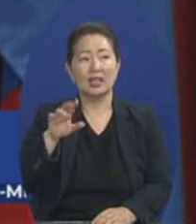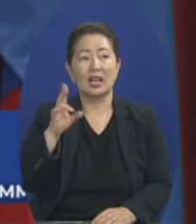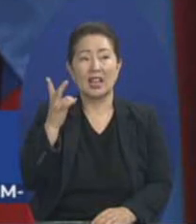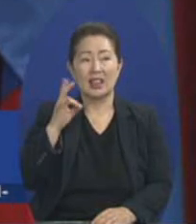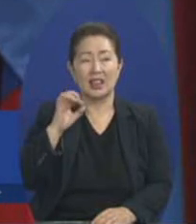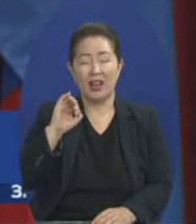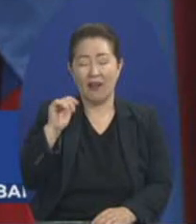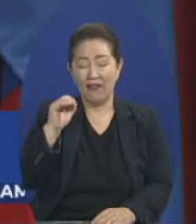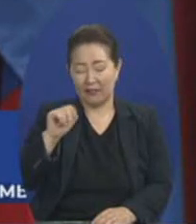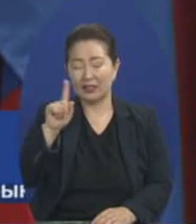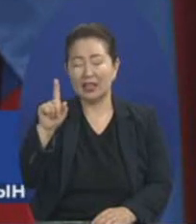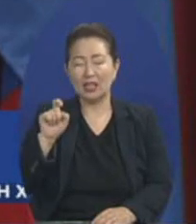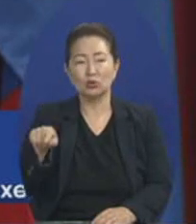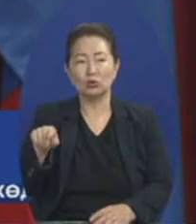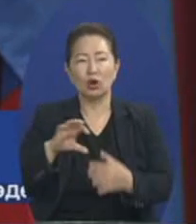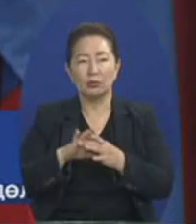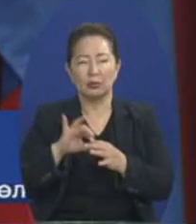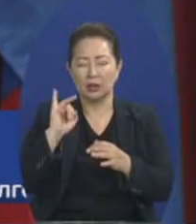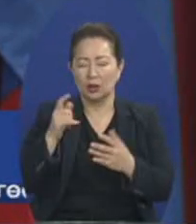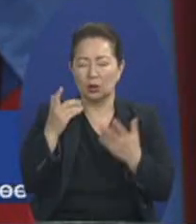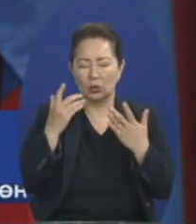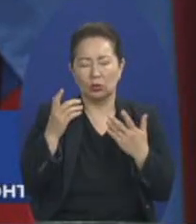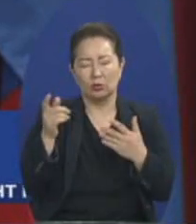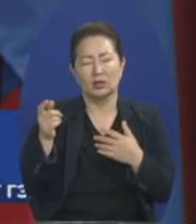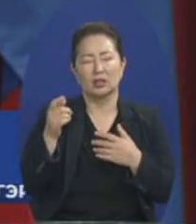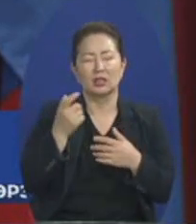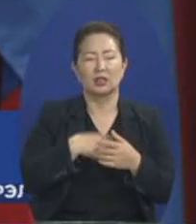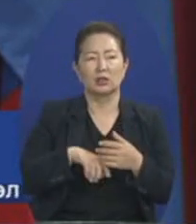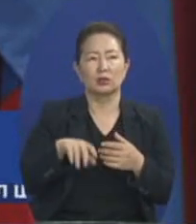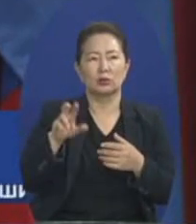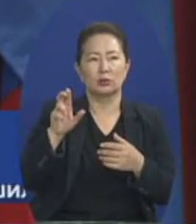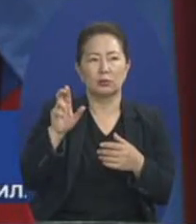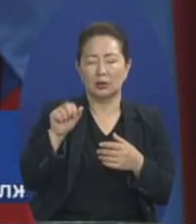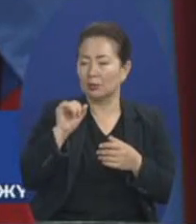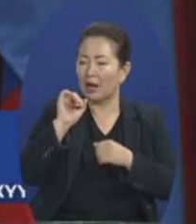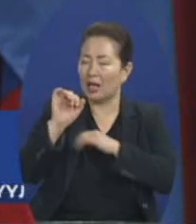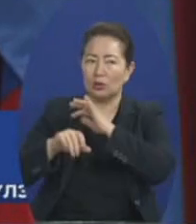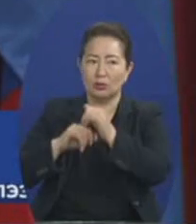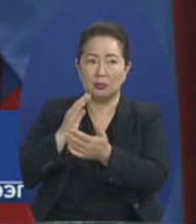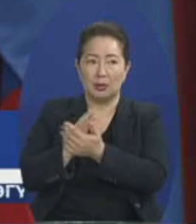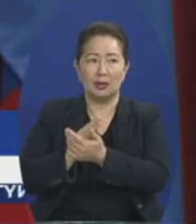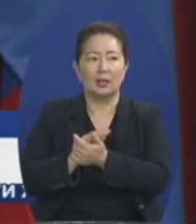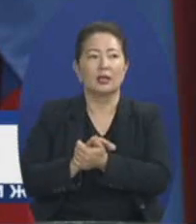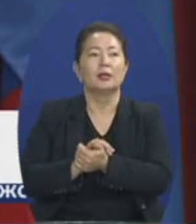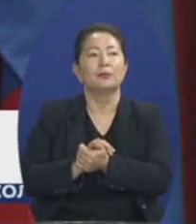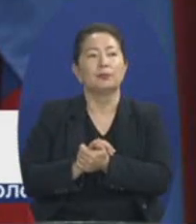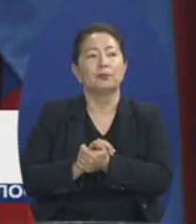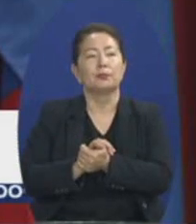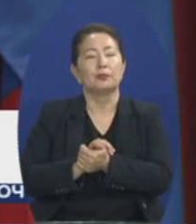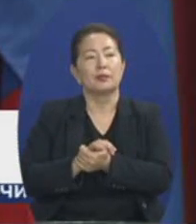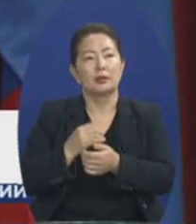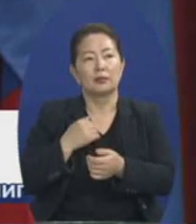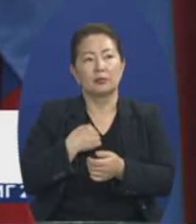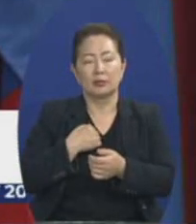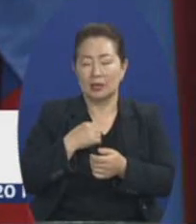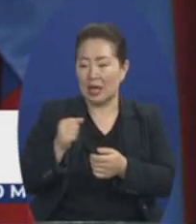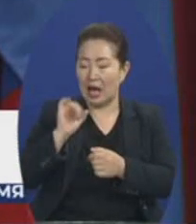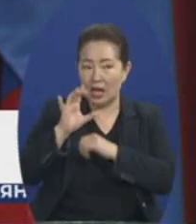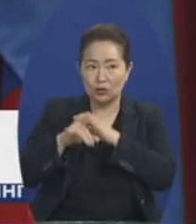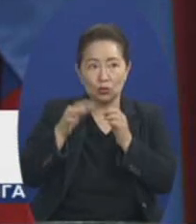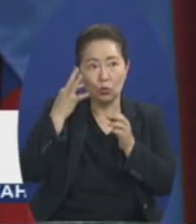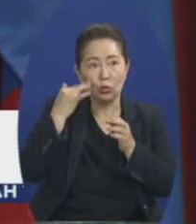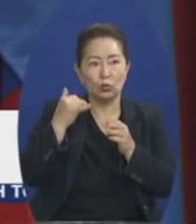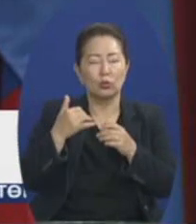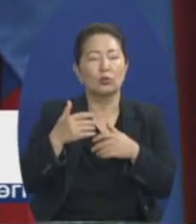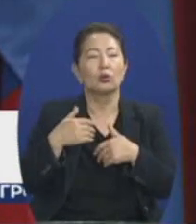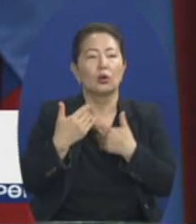асуудлаар улсын хурлын гишүүн Батмраас асуулт тавьсан байгаа. Энэ асуултыг өөр үед улсын хурлаас